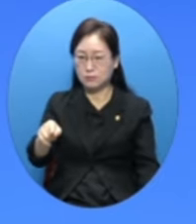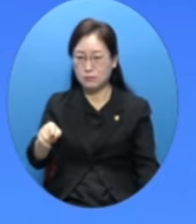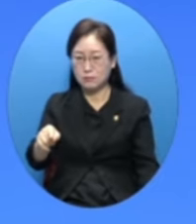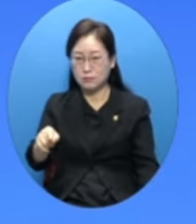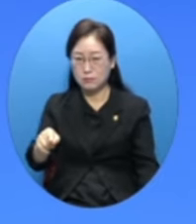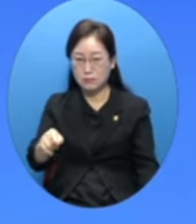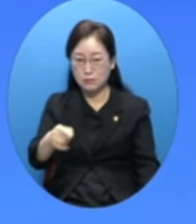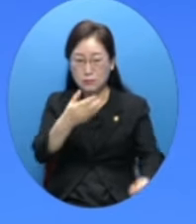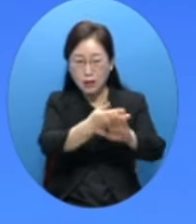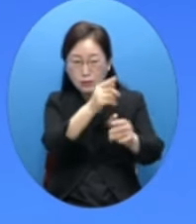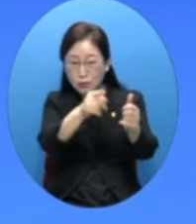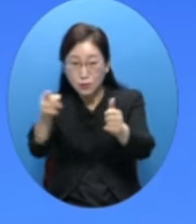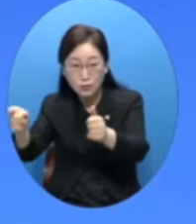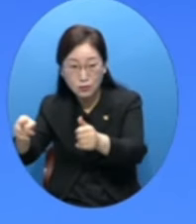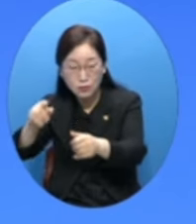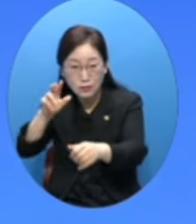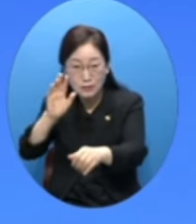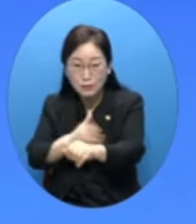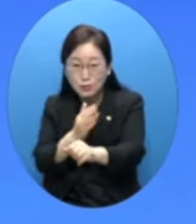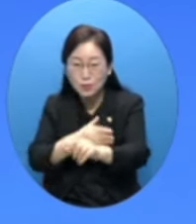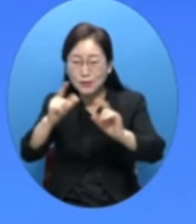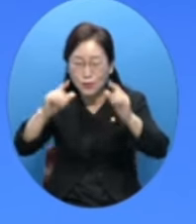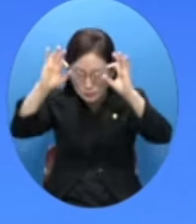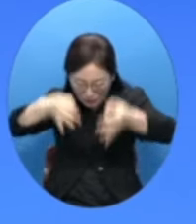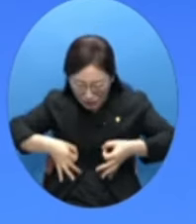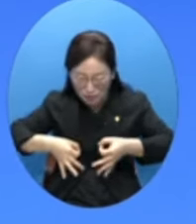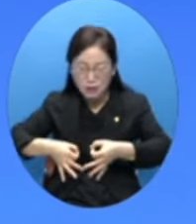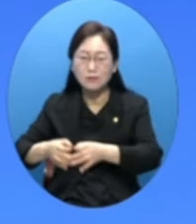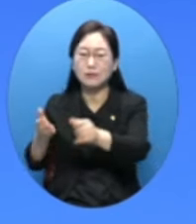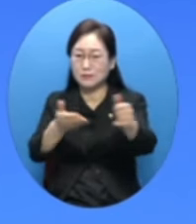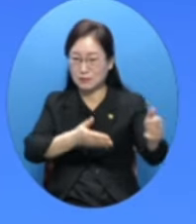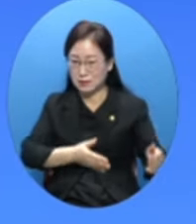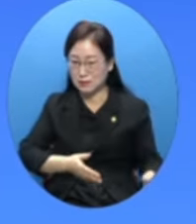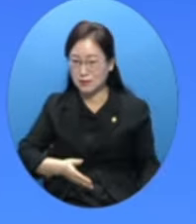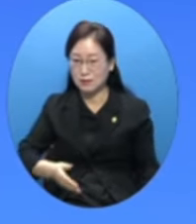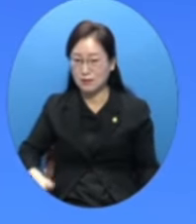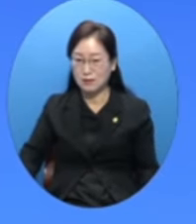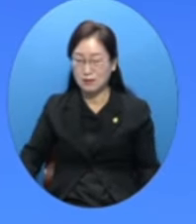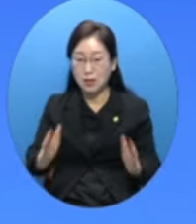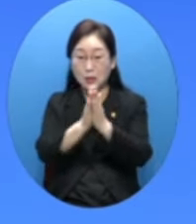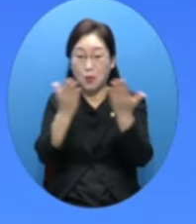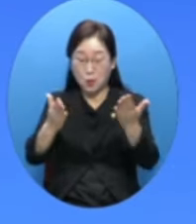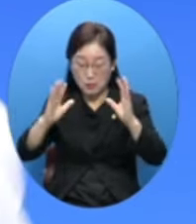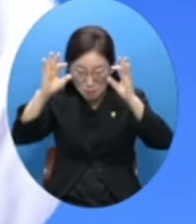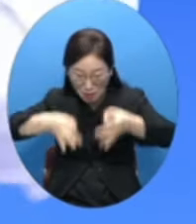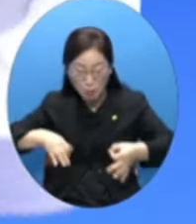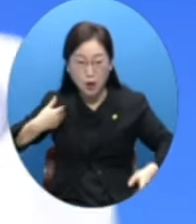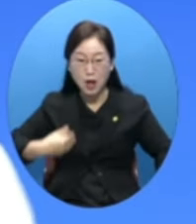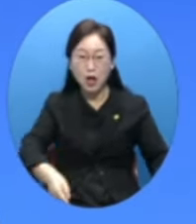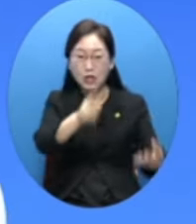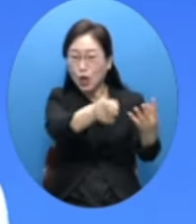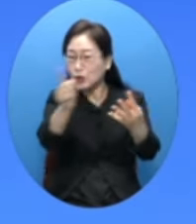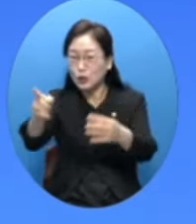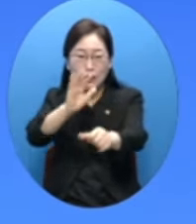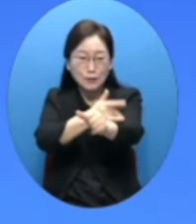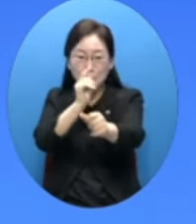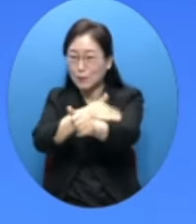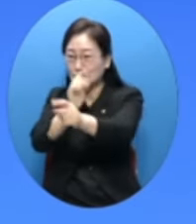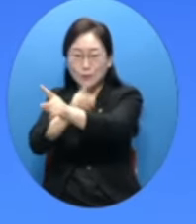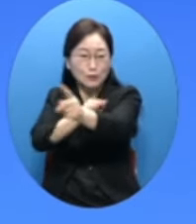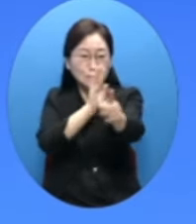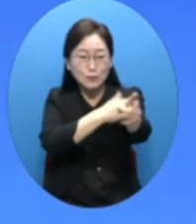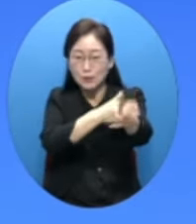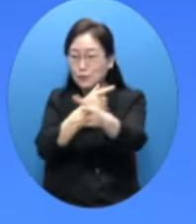아니라 내 자신에게 문제가 있다는 것을 알아야 됩니다. 그런데 본인은 정작 모르고 저 사람도 문제고 이 사람도 문제고 이 사람도